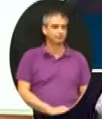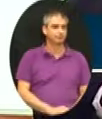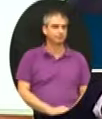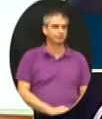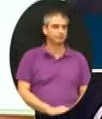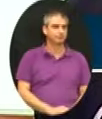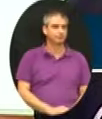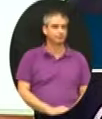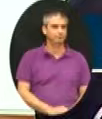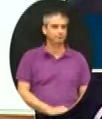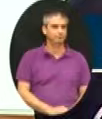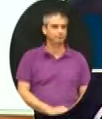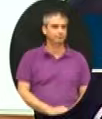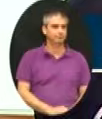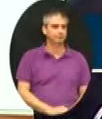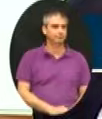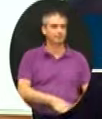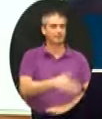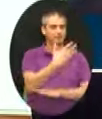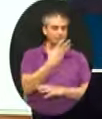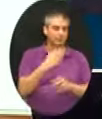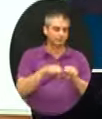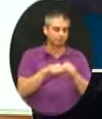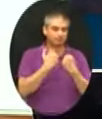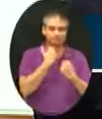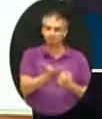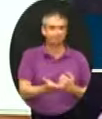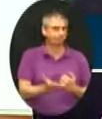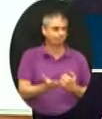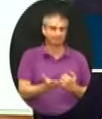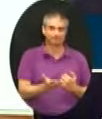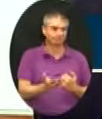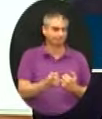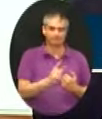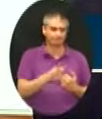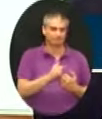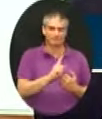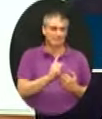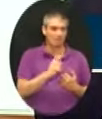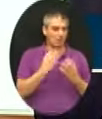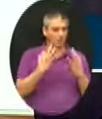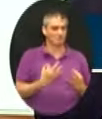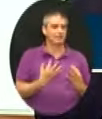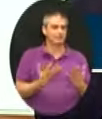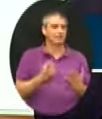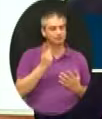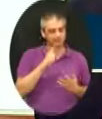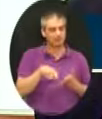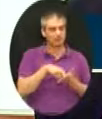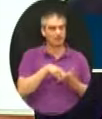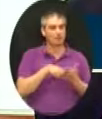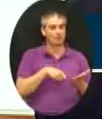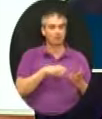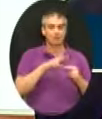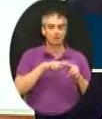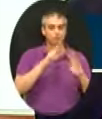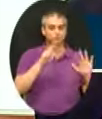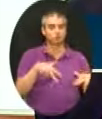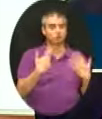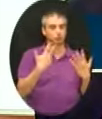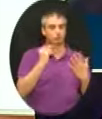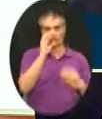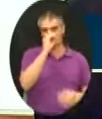המדינה, ארצות הברית, מקולקלת, היא לא תקינה. צריך לתקן את זה אחרי 8 שנים